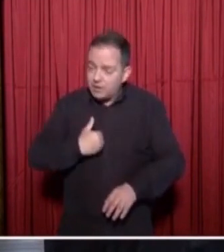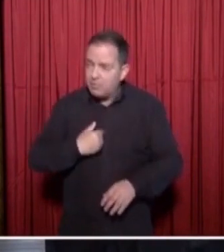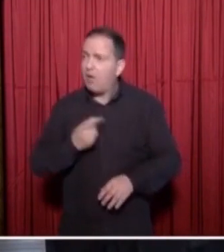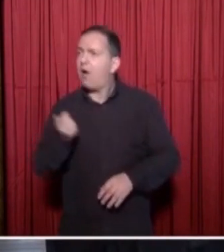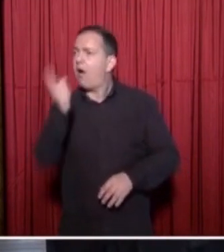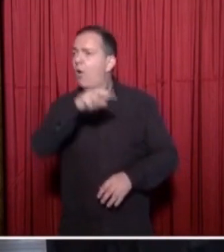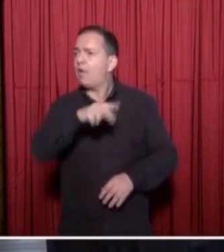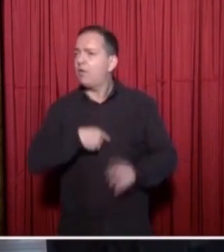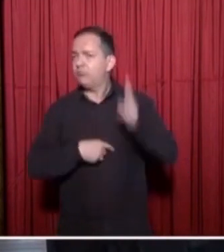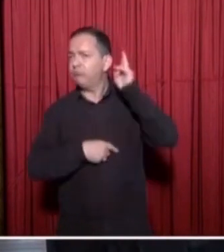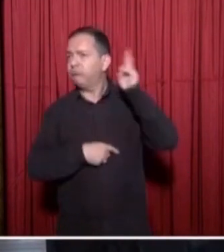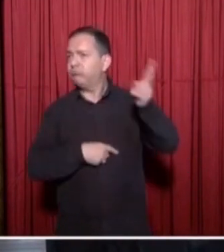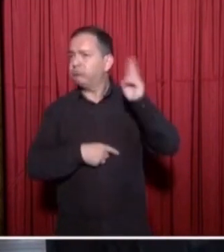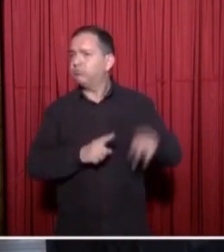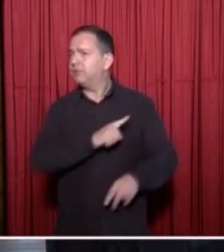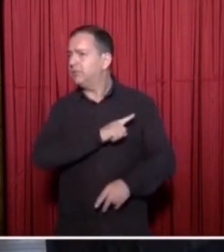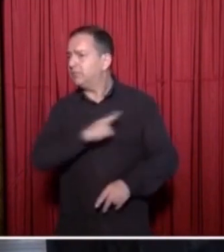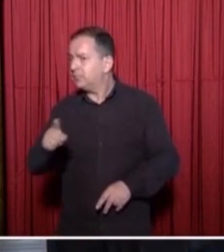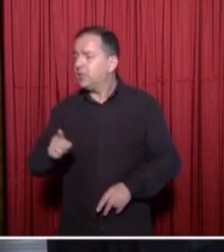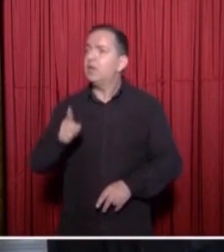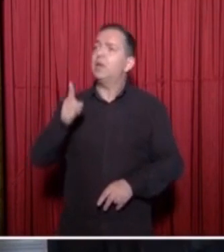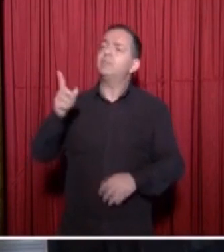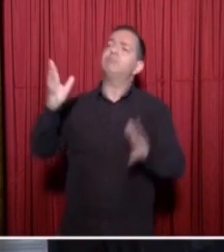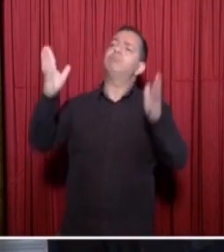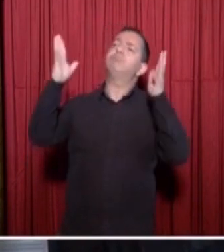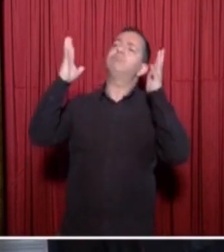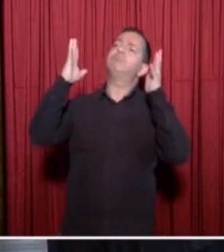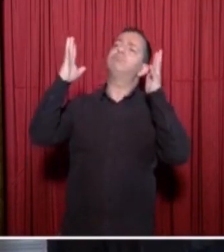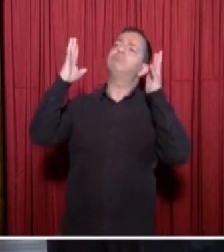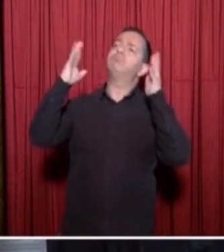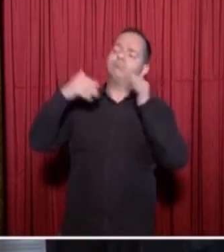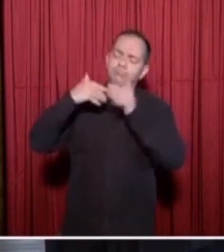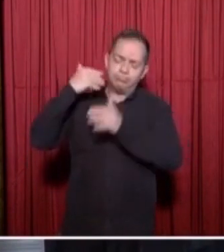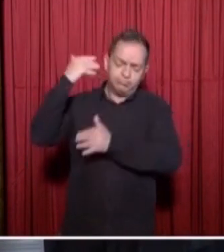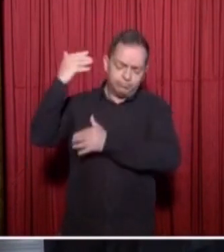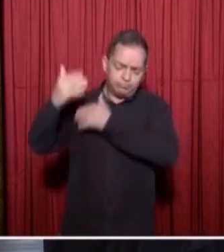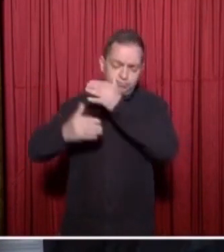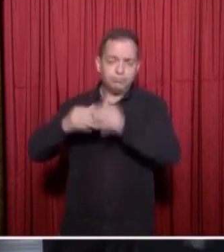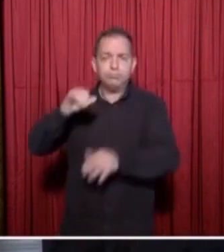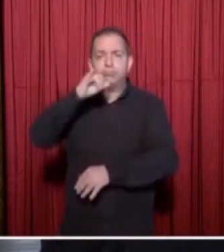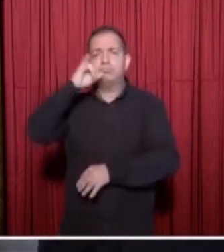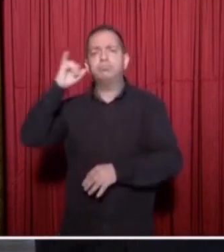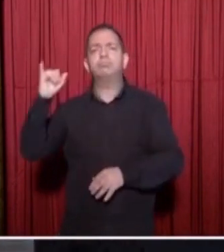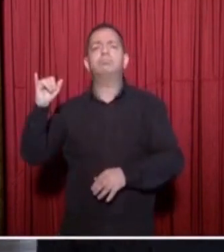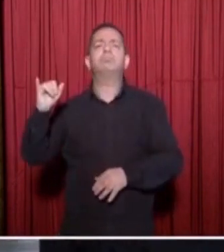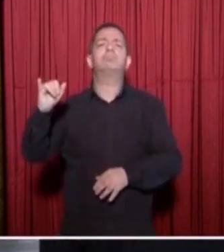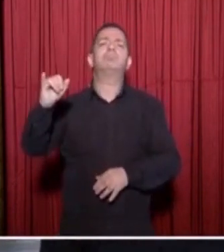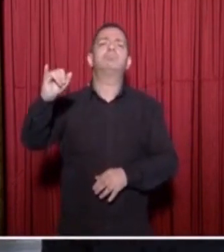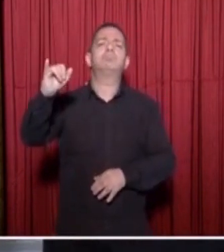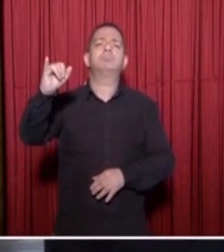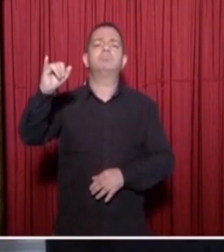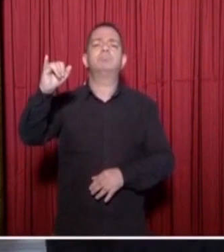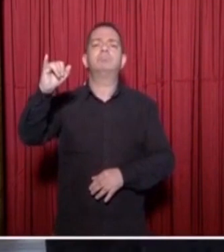μη κατακρίν των αδελφών μου, ότι ευλογητός εις τους αιώνας